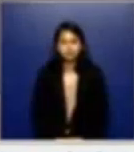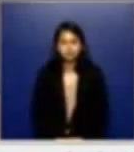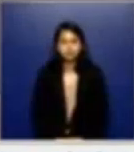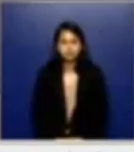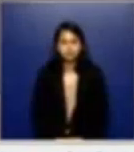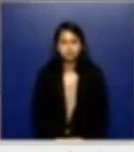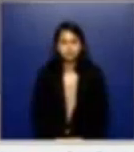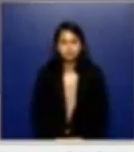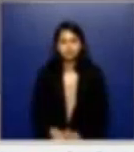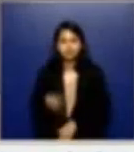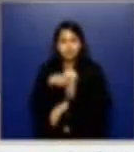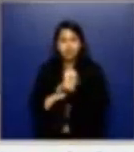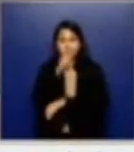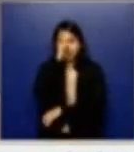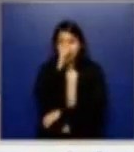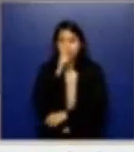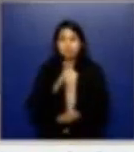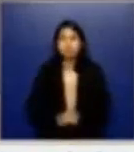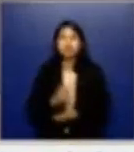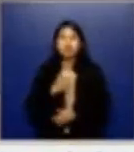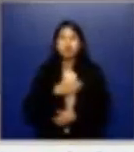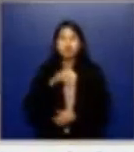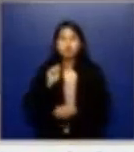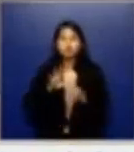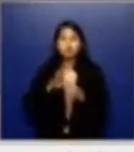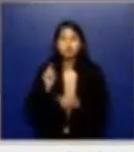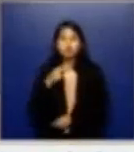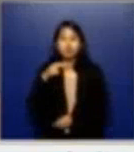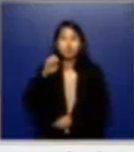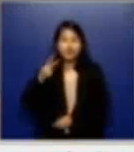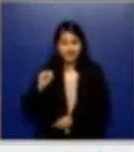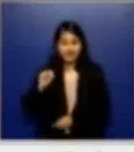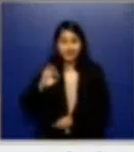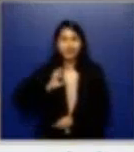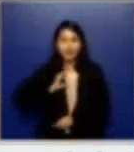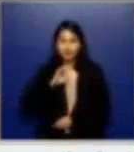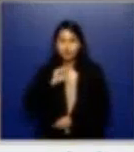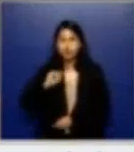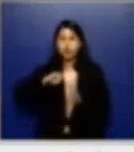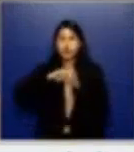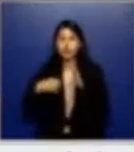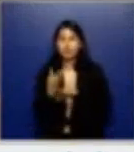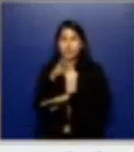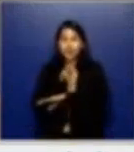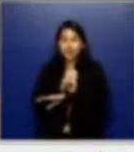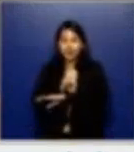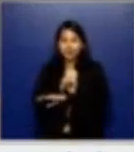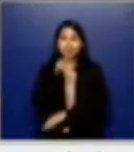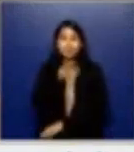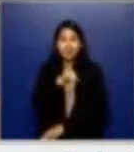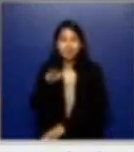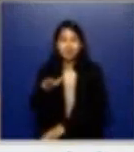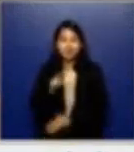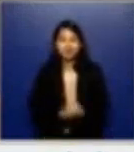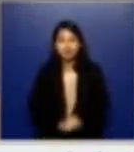กับเรียนท่านประธานที่เคารพกระผมสุทินคลังแสงสมาชิกสภาผู้แทนราษฎรจังหวัดมหาสารคามพรรคเพื่อไทย